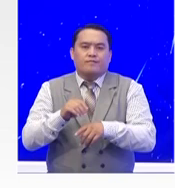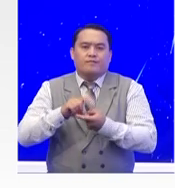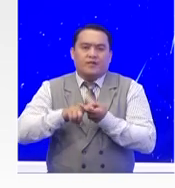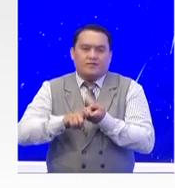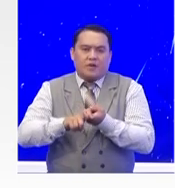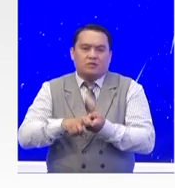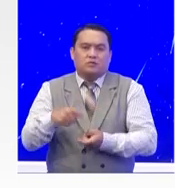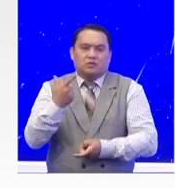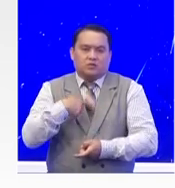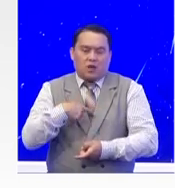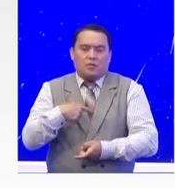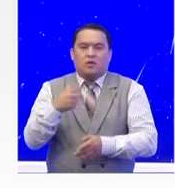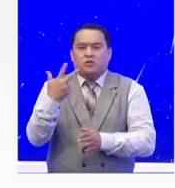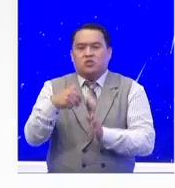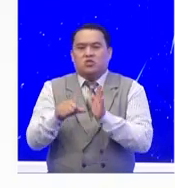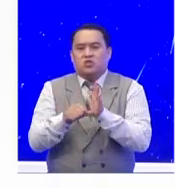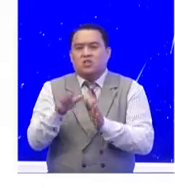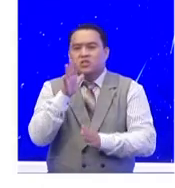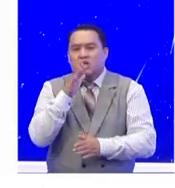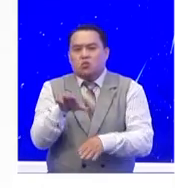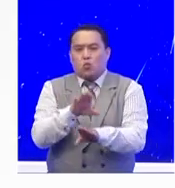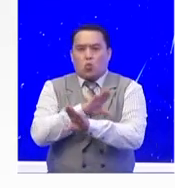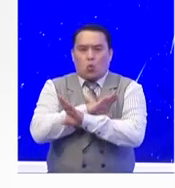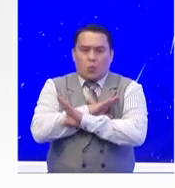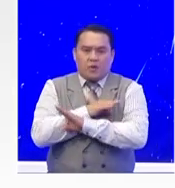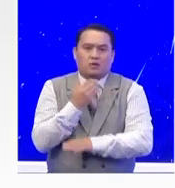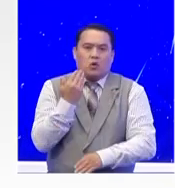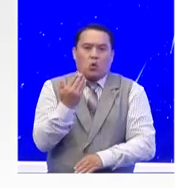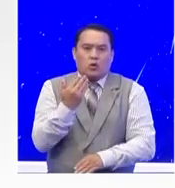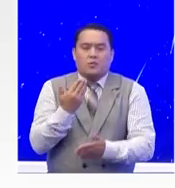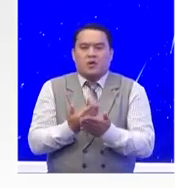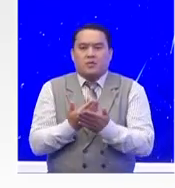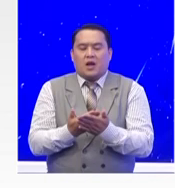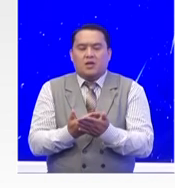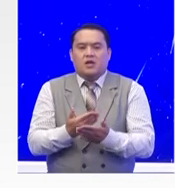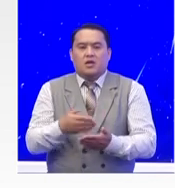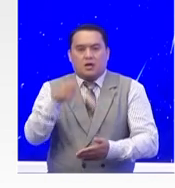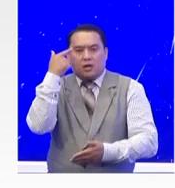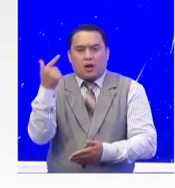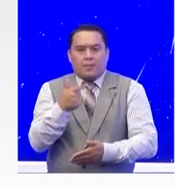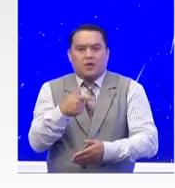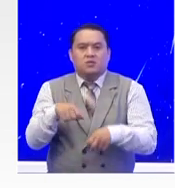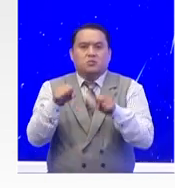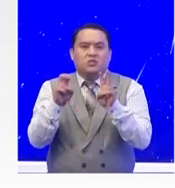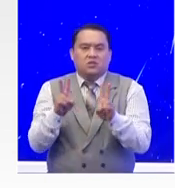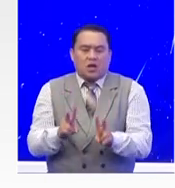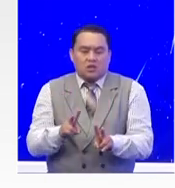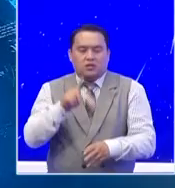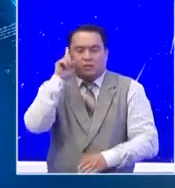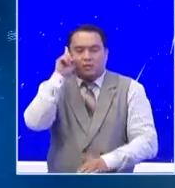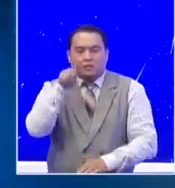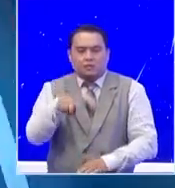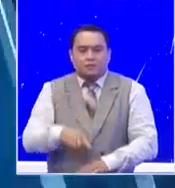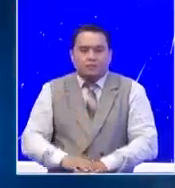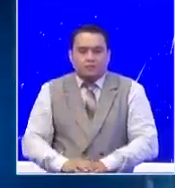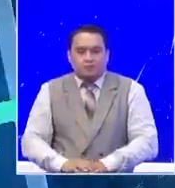жұқтырып, небәрі 36 жасында өмірден озды. Әріптестері оны үлгілі офицер, білікті медицина маманы ретінде таниды.